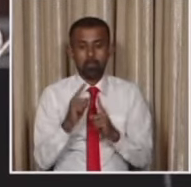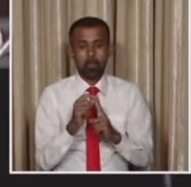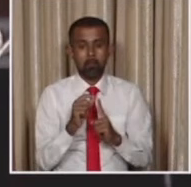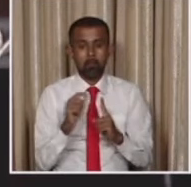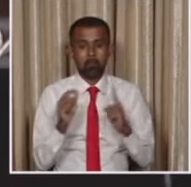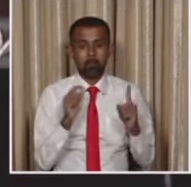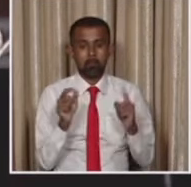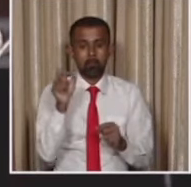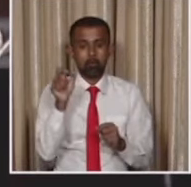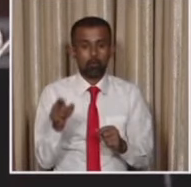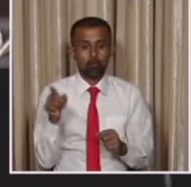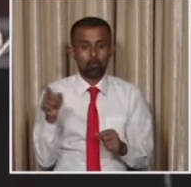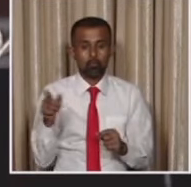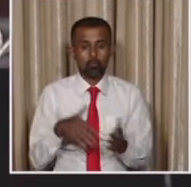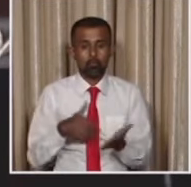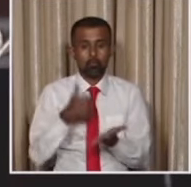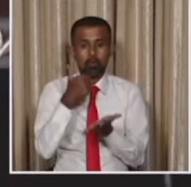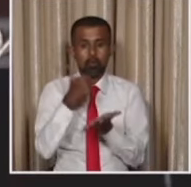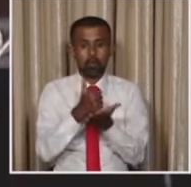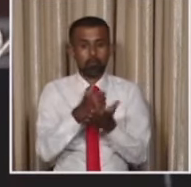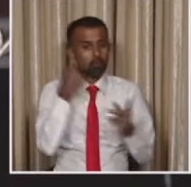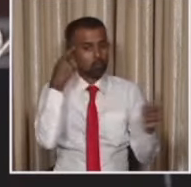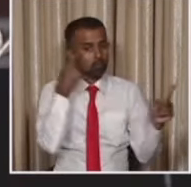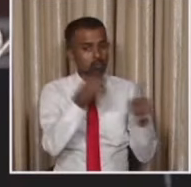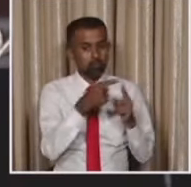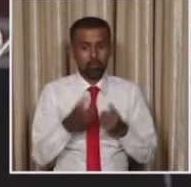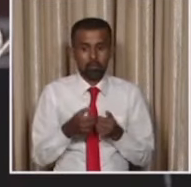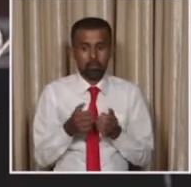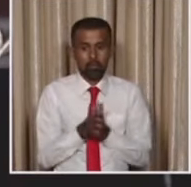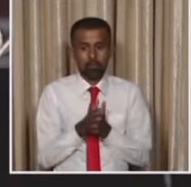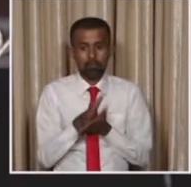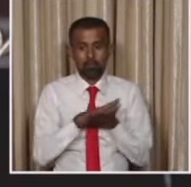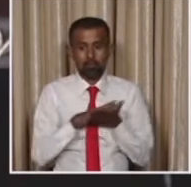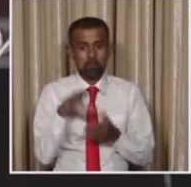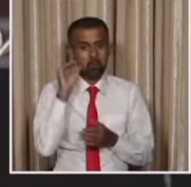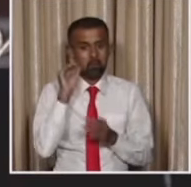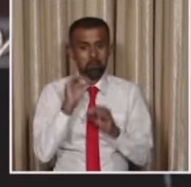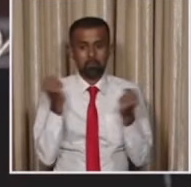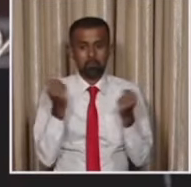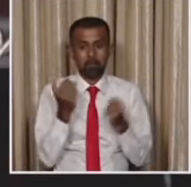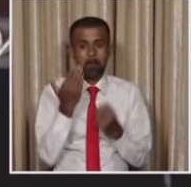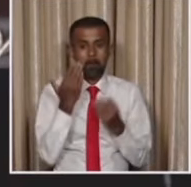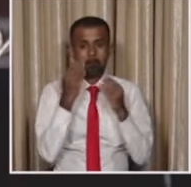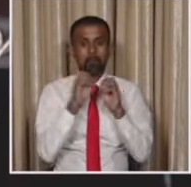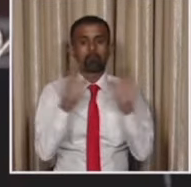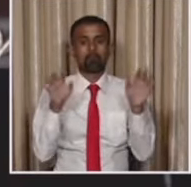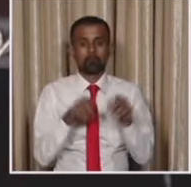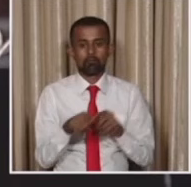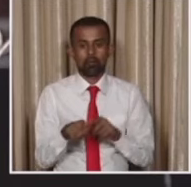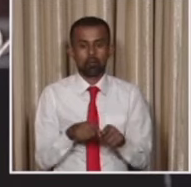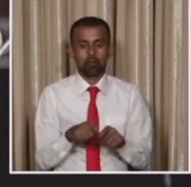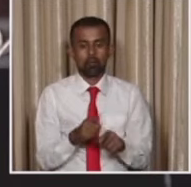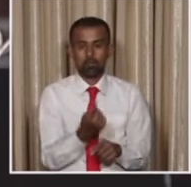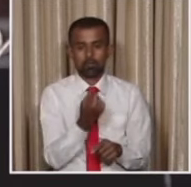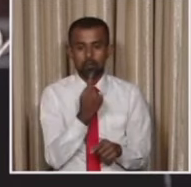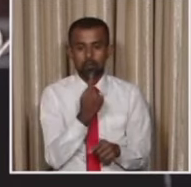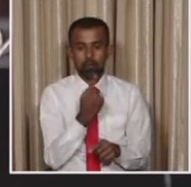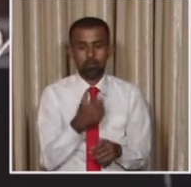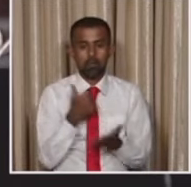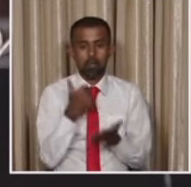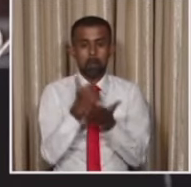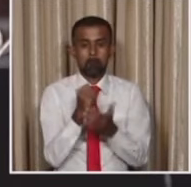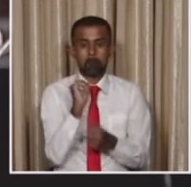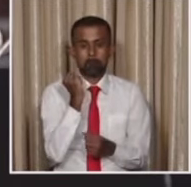පාර්ලිමේන්තු මන්ත්‍රීවරයා මහාබැංකුව පිළිබඳ තමන්ට අවබෝධයක් නැතිකම ප්‍රදර්ශනය කරලා තිබෙනවා කියල. ඇත්තෙම මහාබැංකු